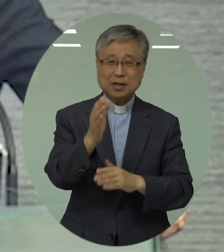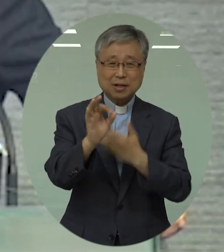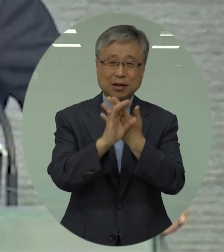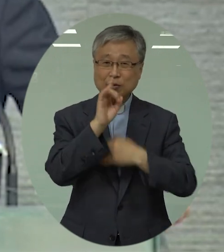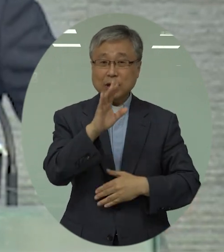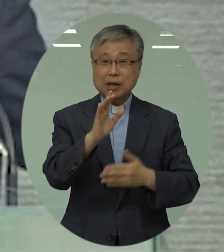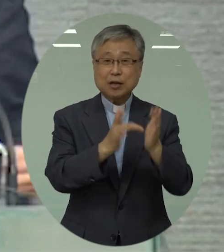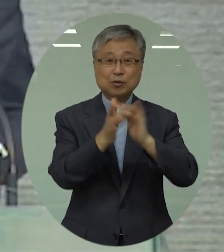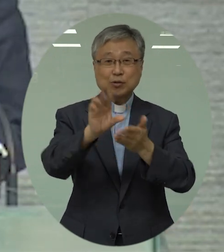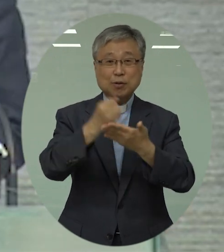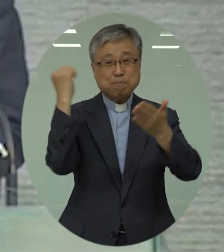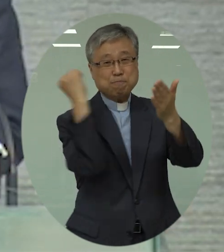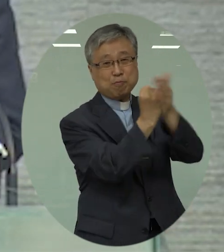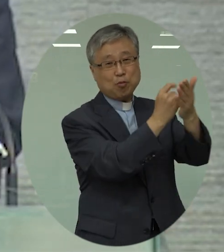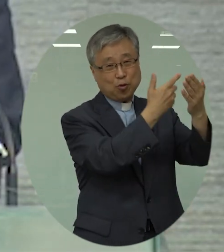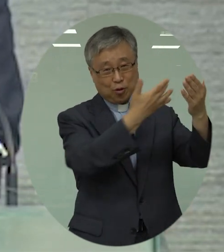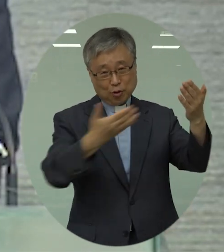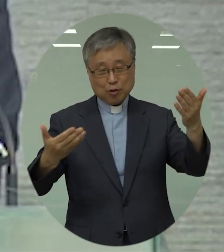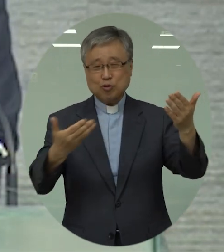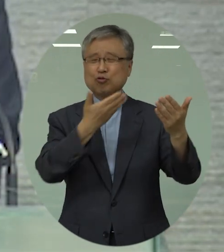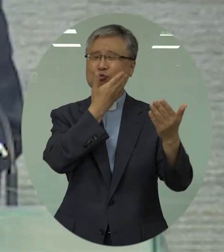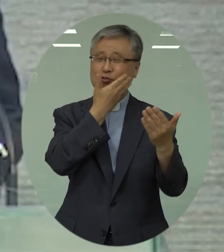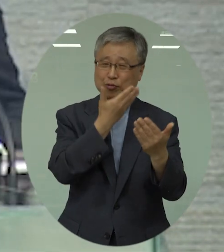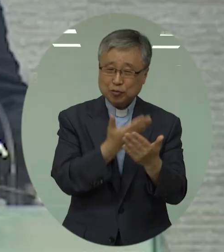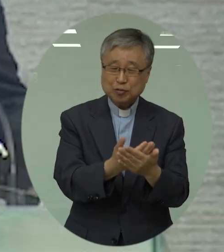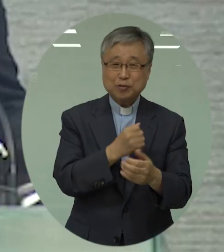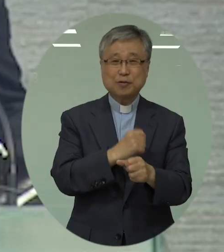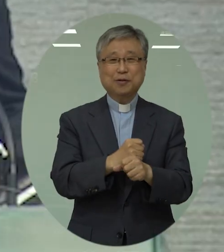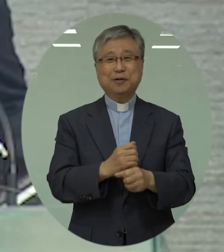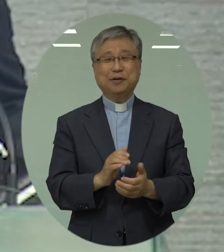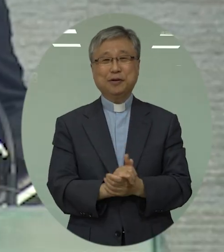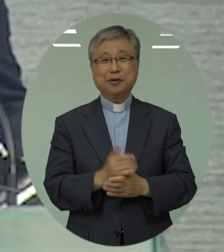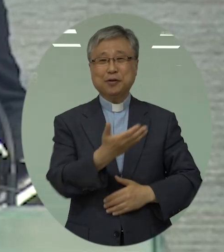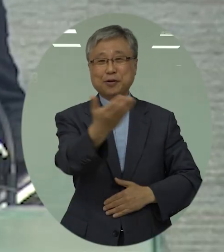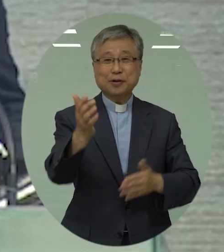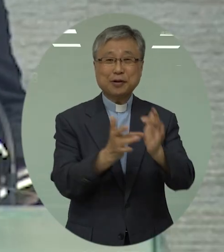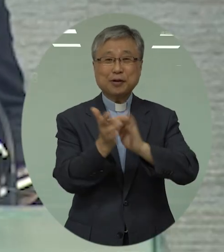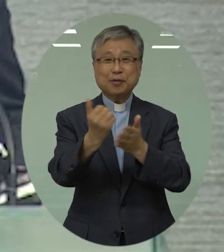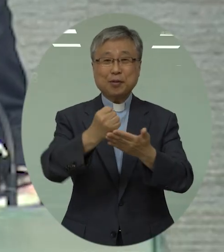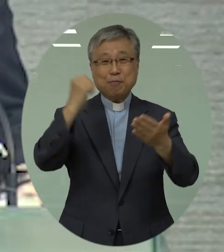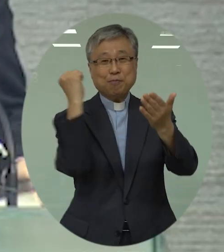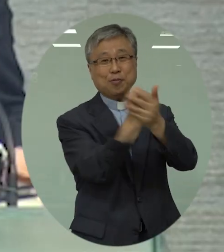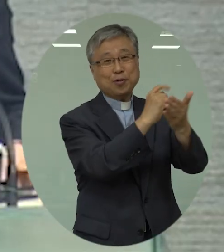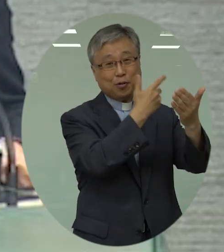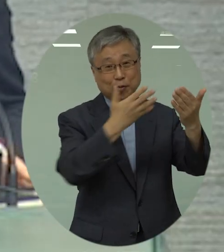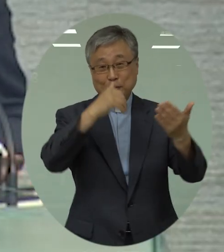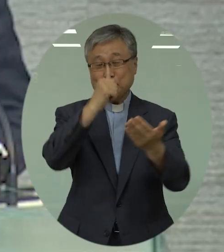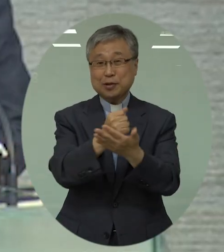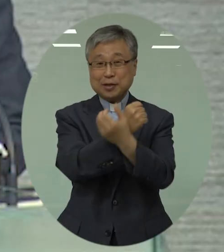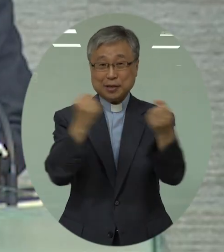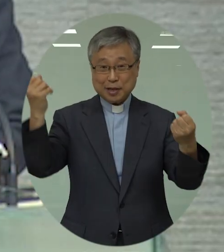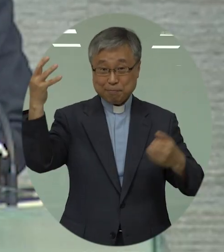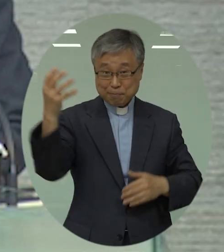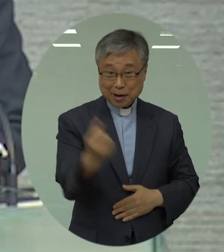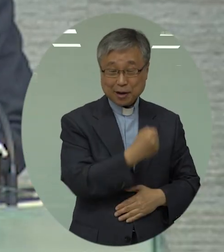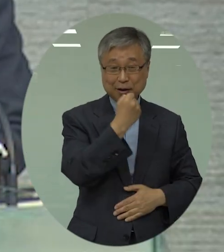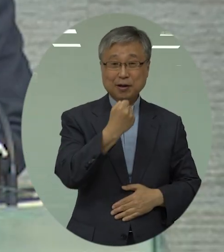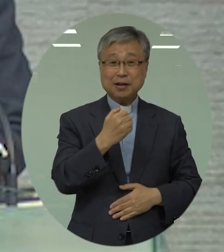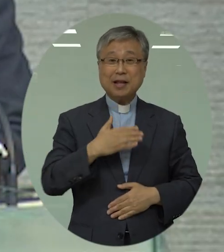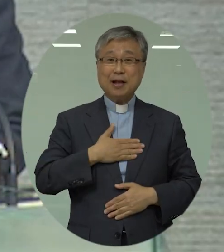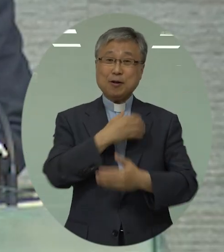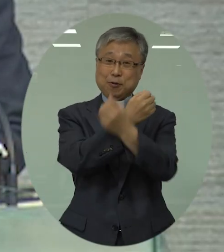보혈, 그래서 중요한 거랍니다, 예수님의 보혈. 여러분, 예수님의 보혈로 죄사함 받고